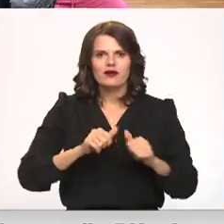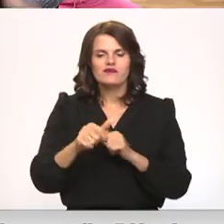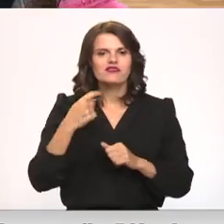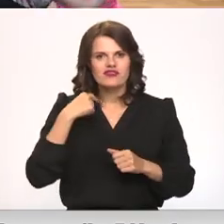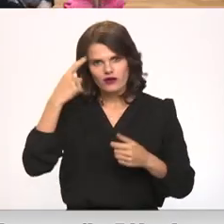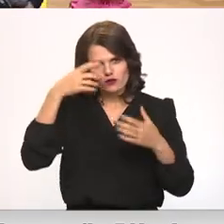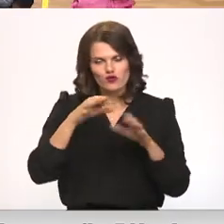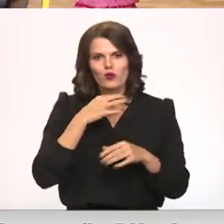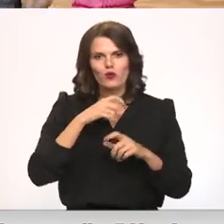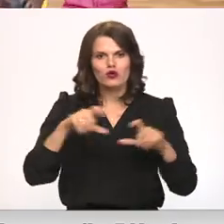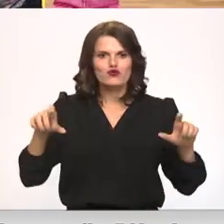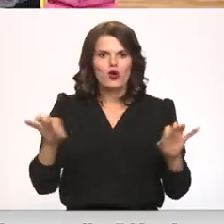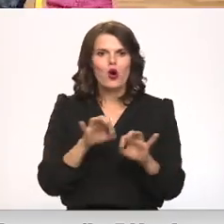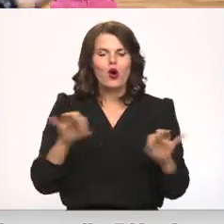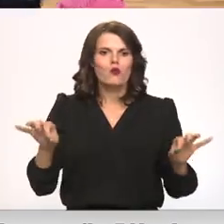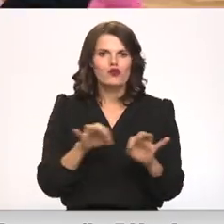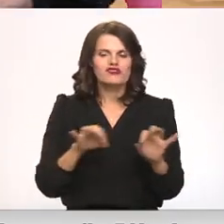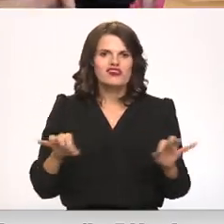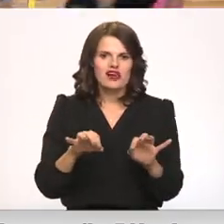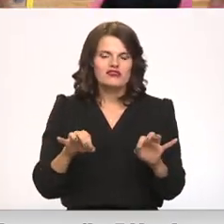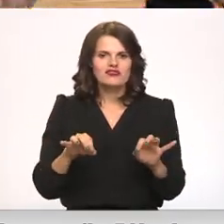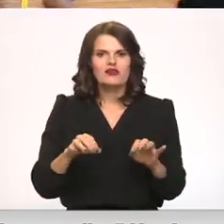Rīgas doma kora skolas mūziku nodaļas audzēkņi.